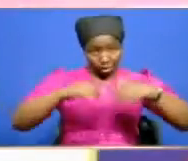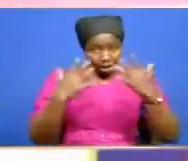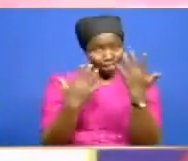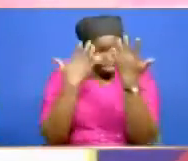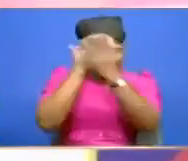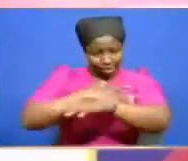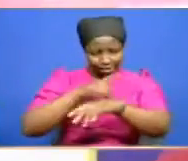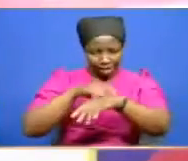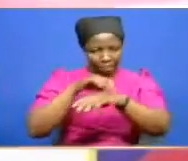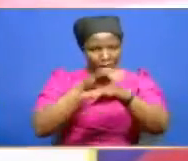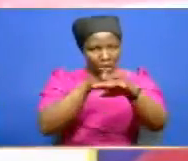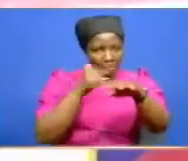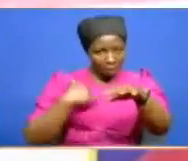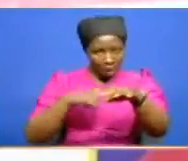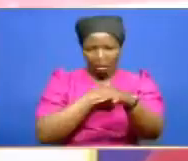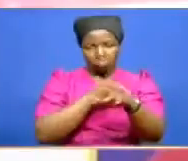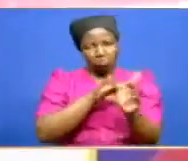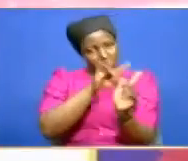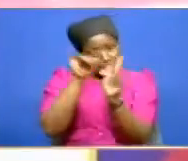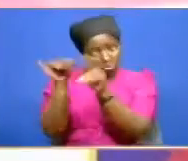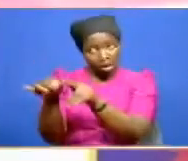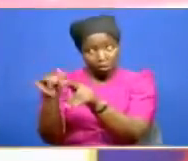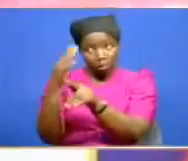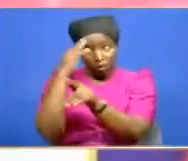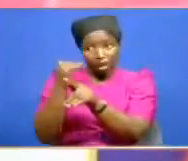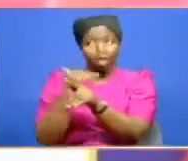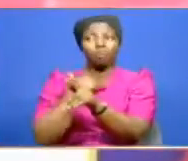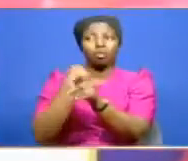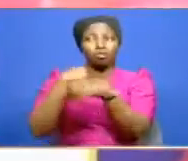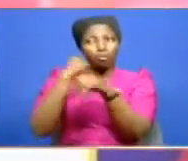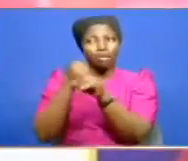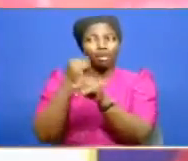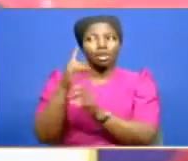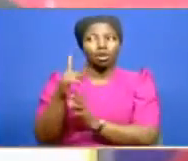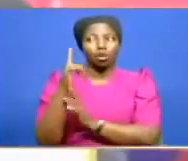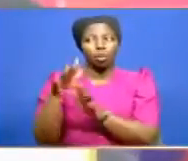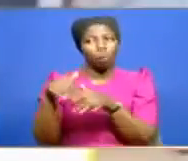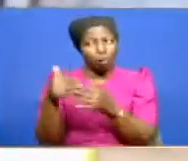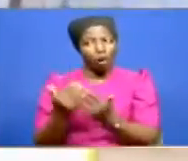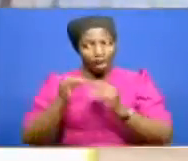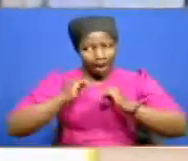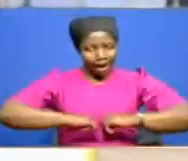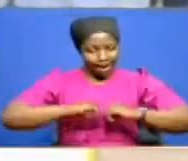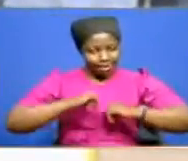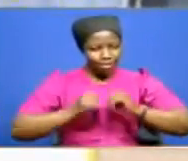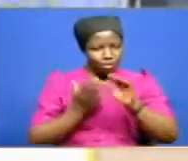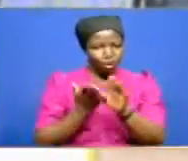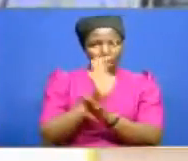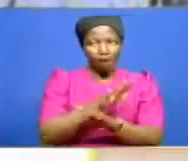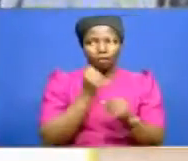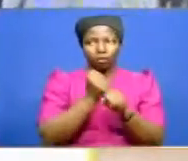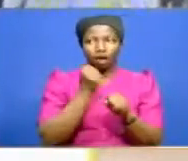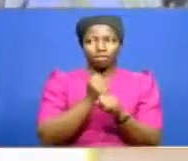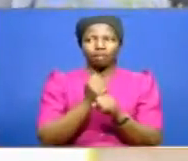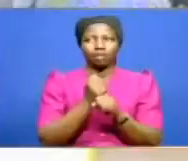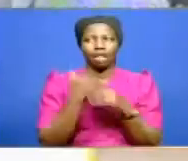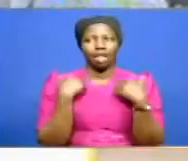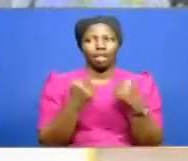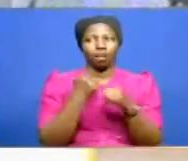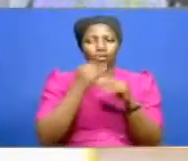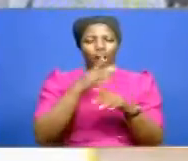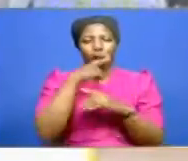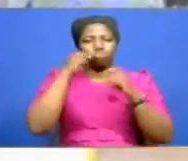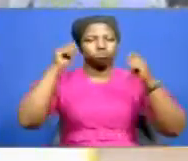wakikutuita tutakuwepo kwa ajili ya kutengeneza kauli ama kukubaliana turudi kazini. Wahudumu wa afya wanaogoma wasema